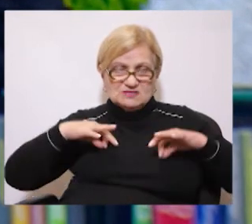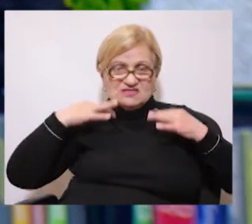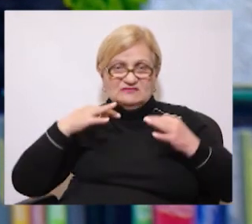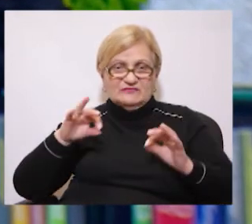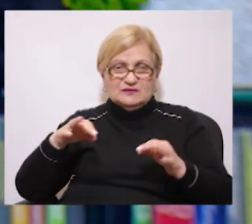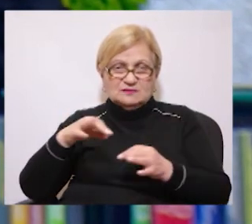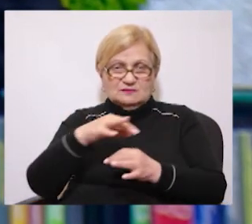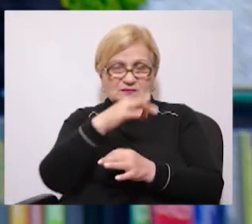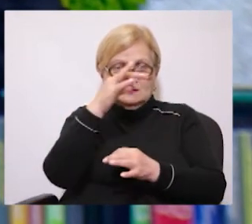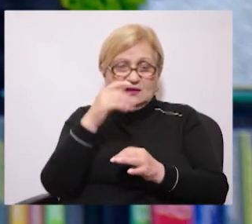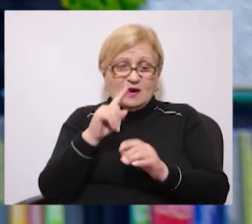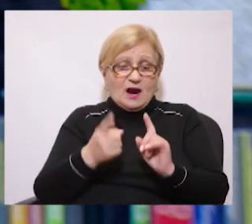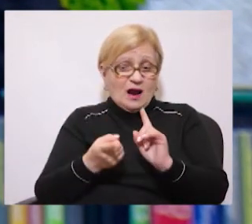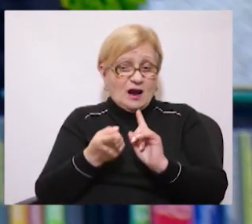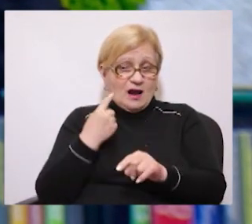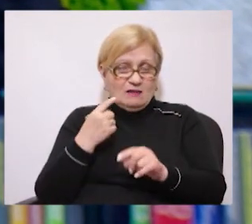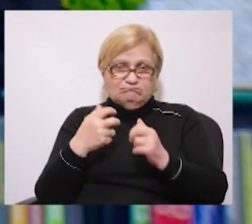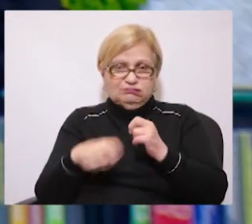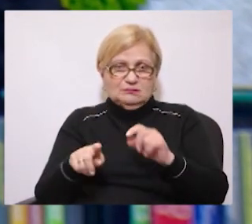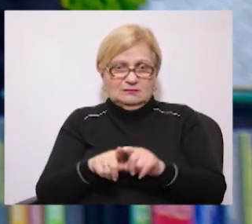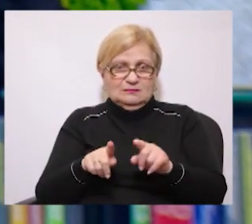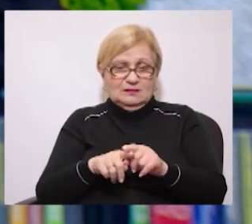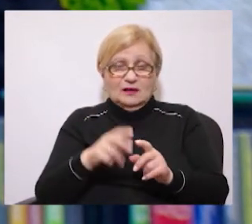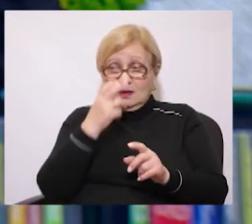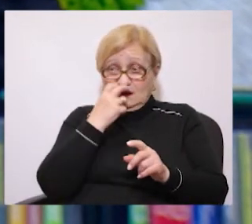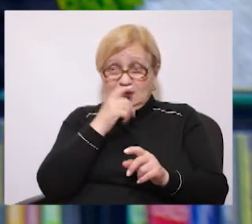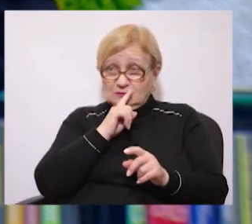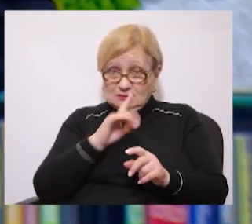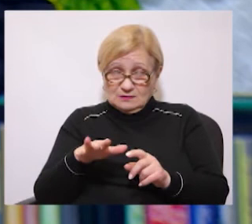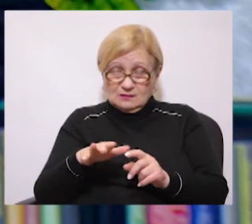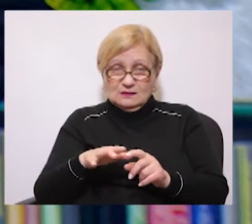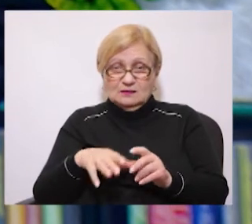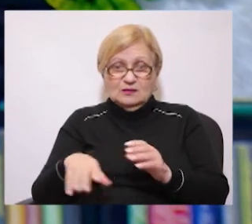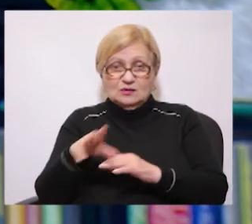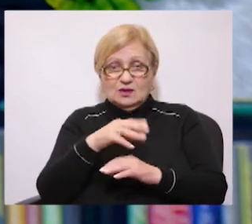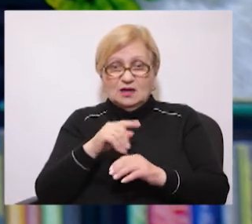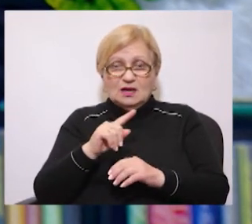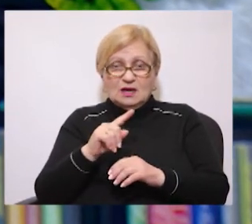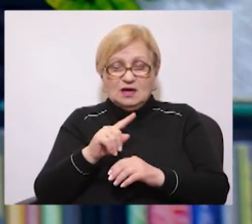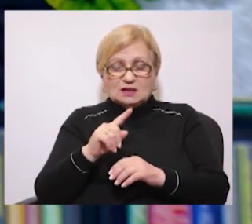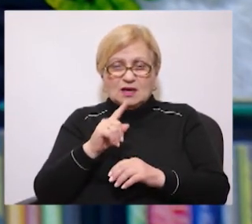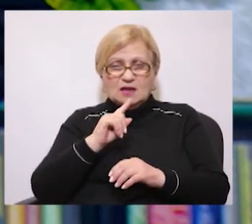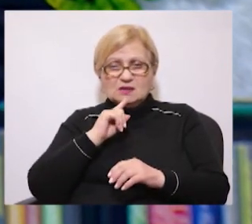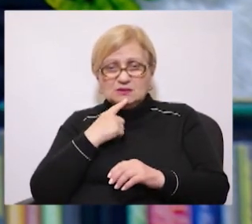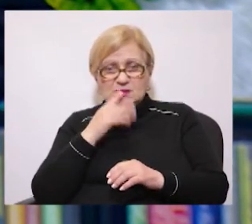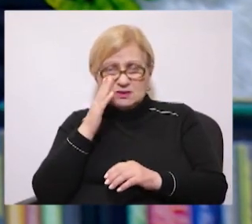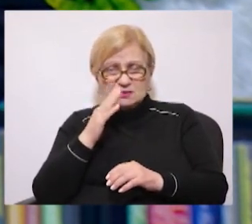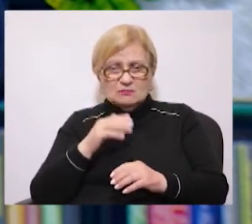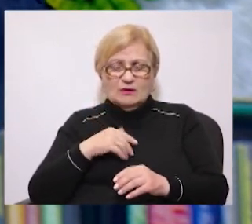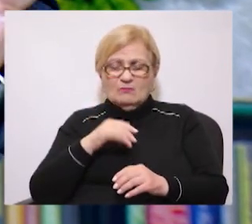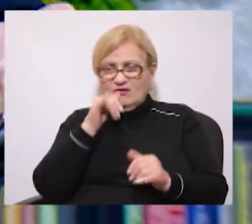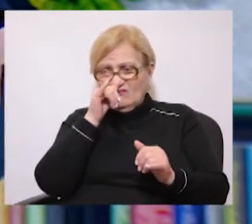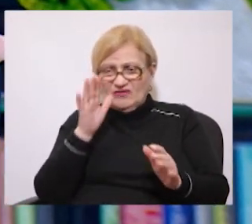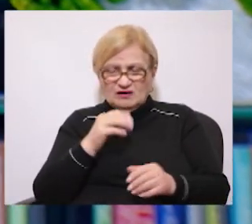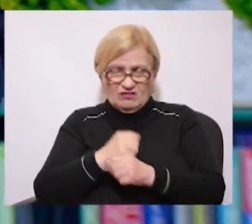მეცნიერება. არ გამოტოვებ გაკვეთილს, არ იზარმაცებ. ბარიერი დახვდება თუ არა და არ იტყვი, რომ მე ამის იქით აღარ შემიძლიან. კი,